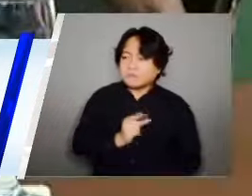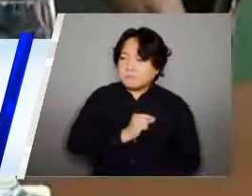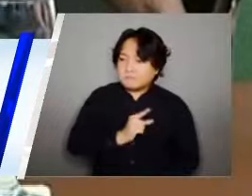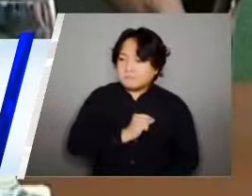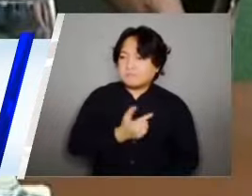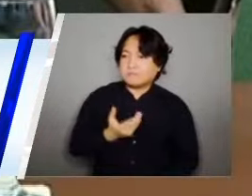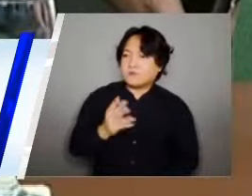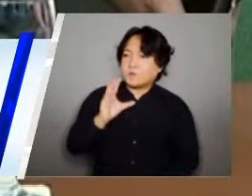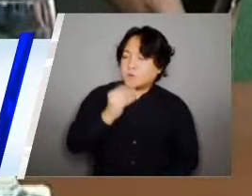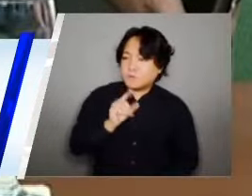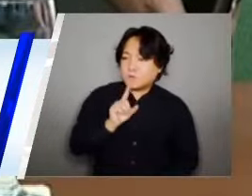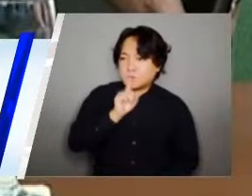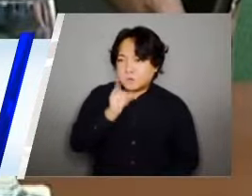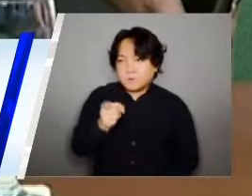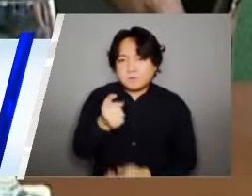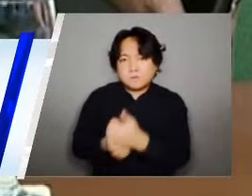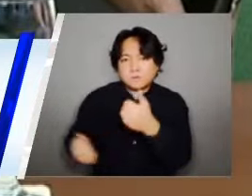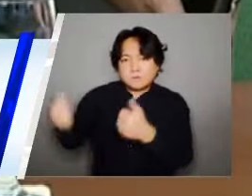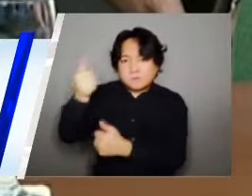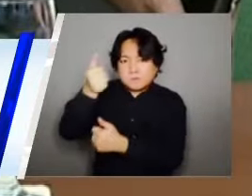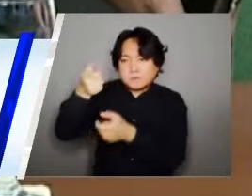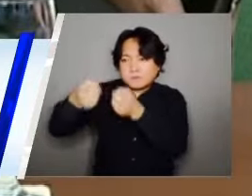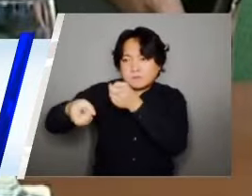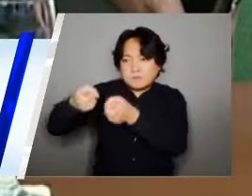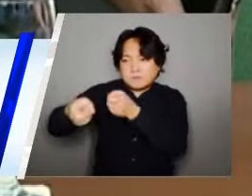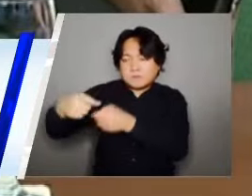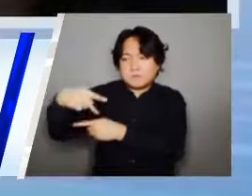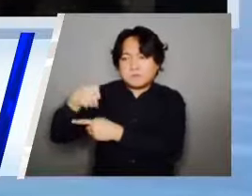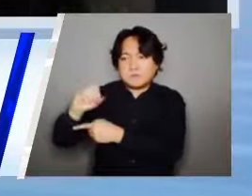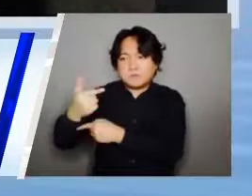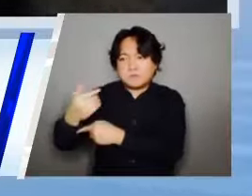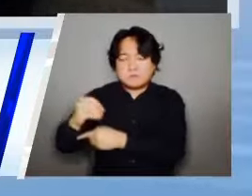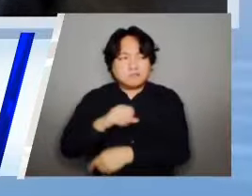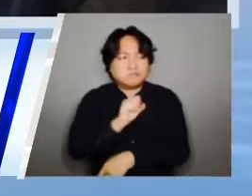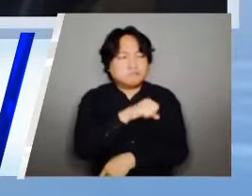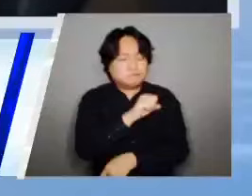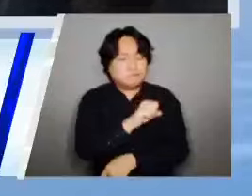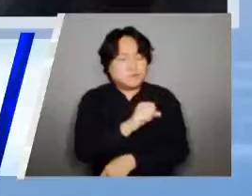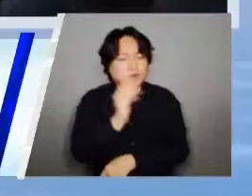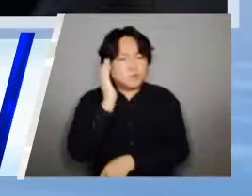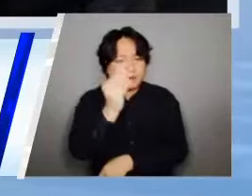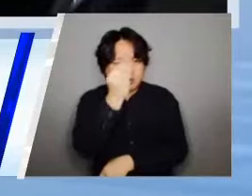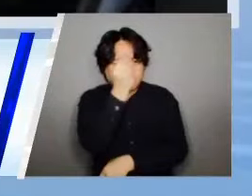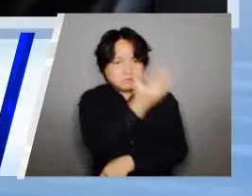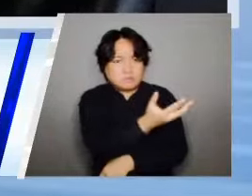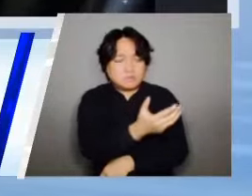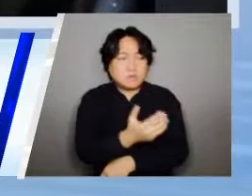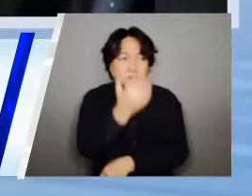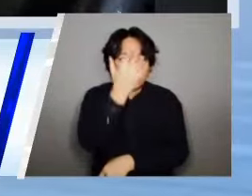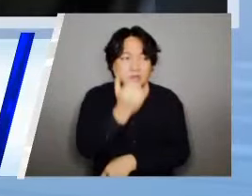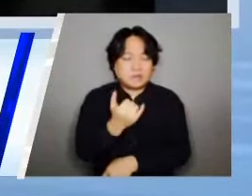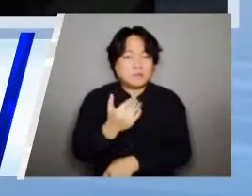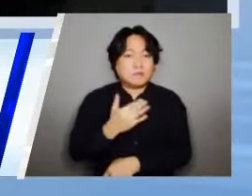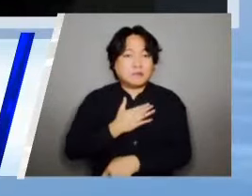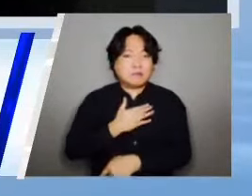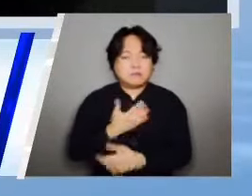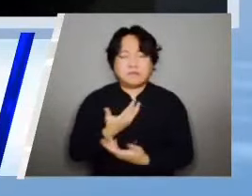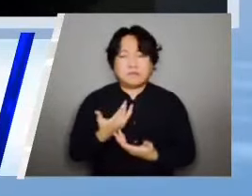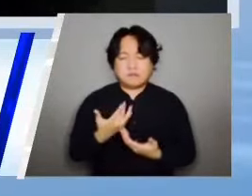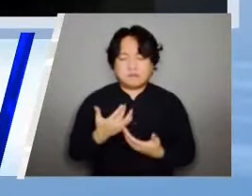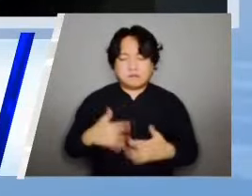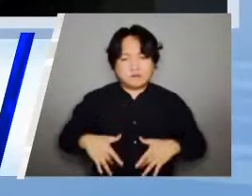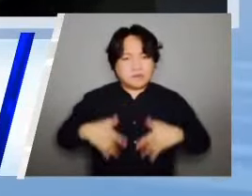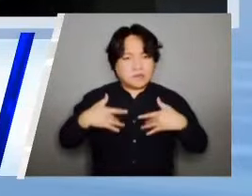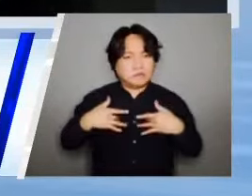honor sabi ni go nababahala siya sa kanyang kaligtasan k hindi lantarang makapag ng pangalan may